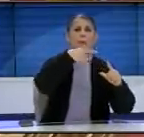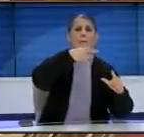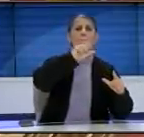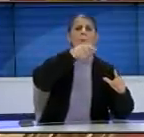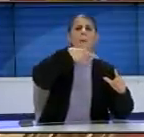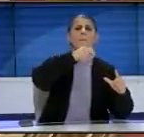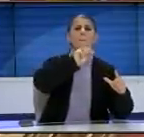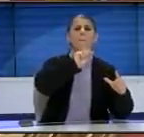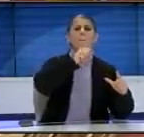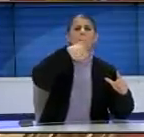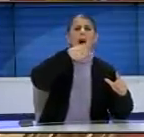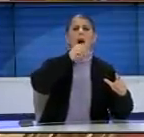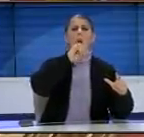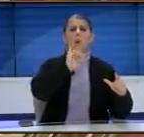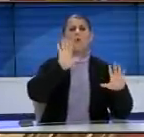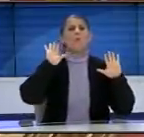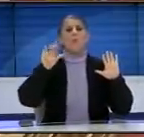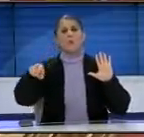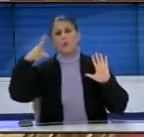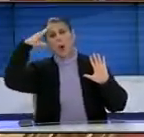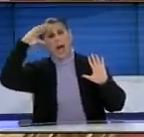δόγμα του Κωνσταντίνου Καραμαλή.